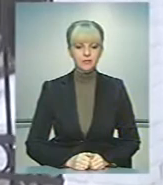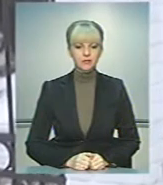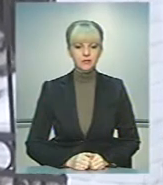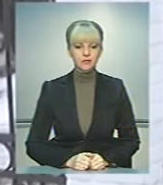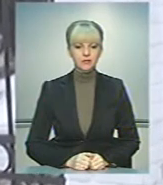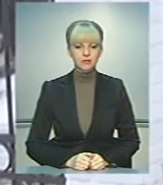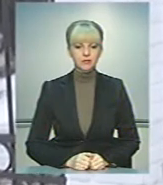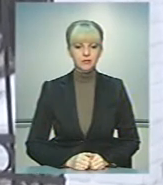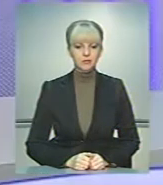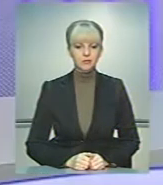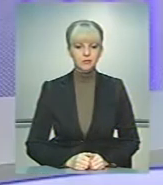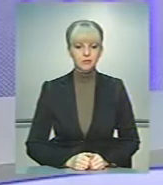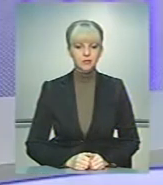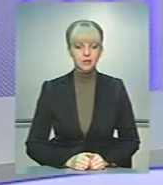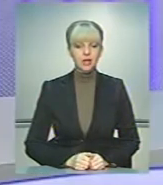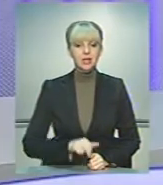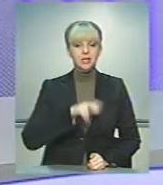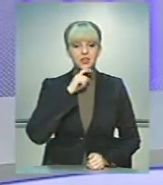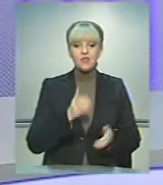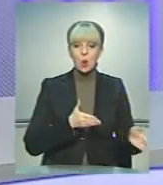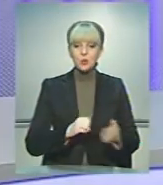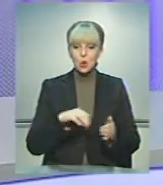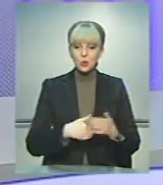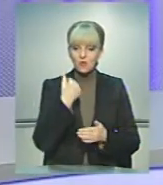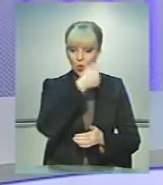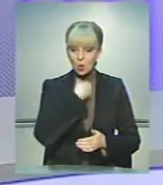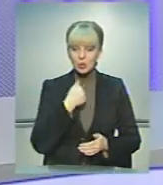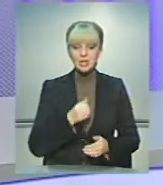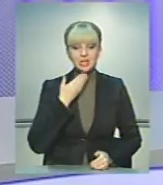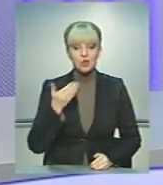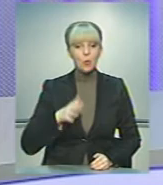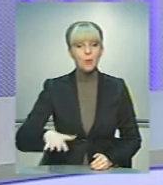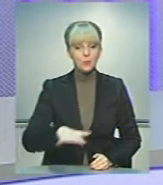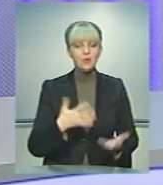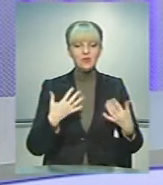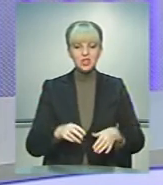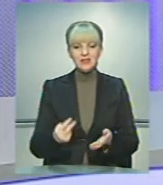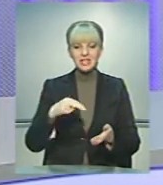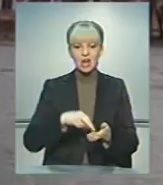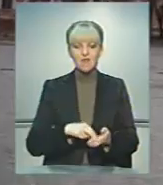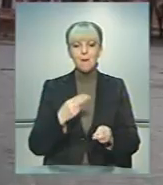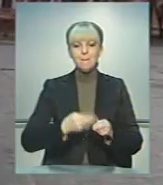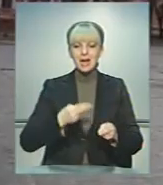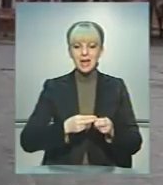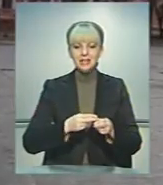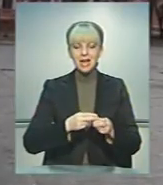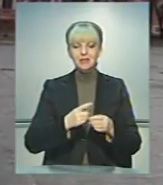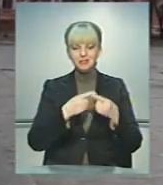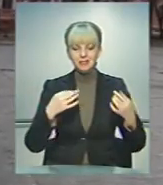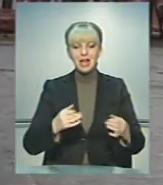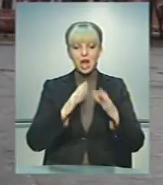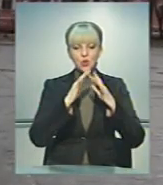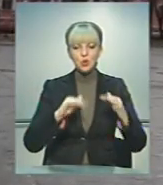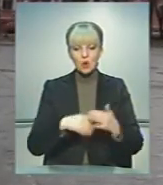телеканал «Буковина». Чернівці готуються до Нового року. На Соборній площі вже встановили металеві кріплення для